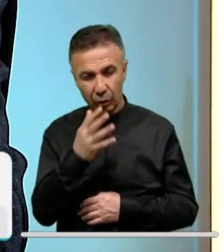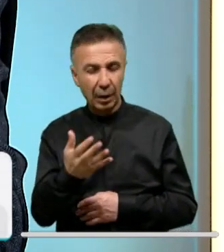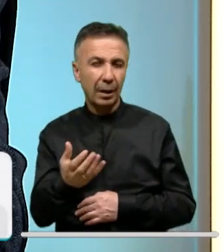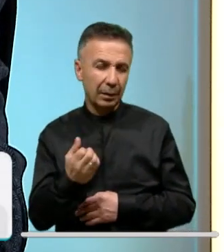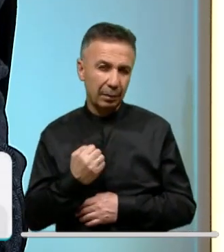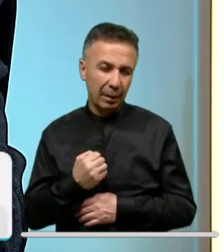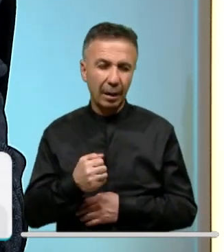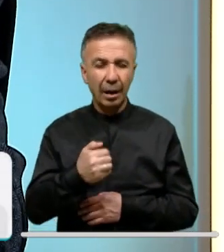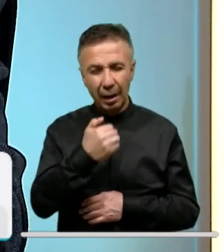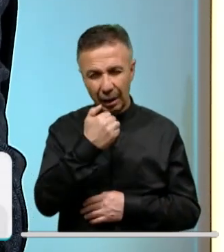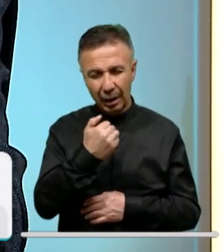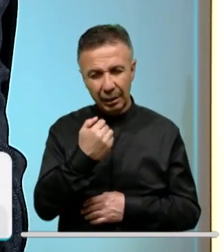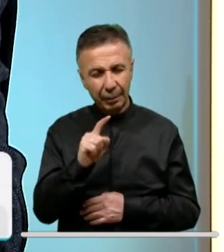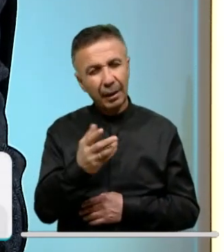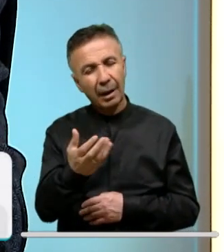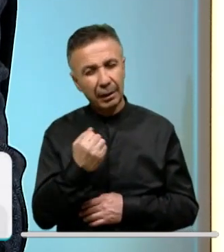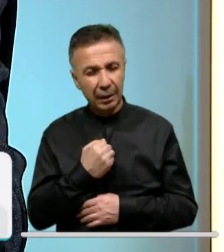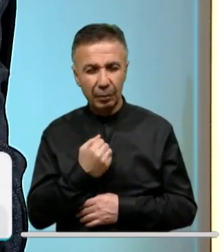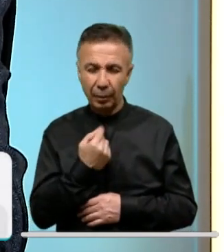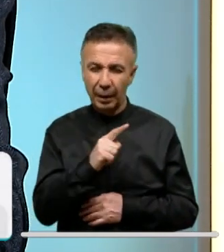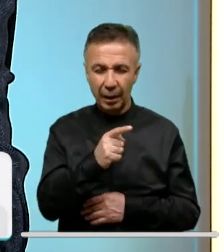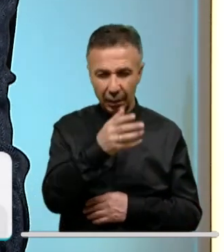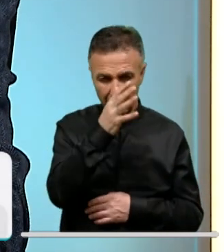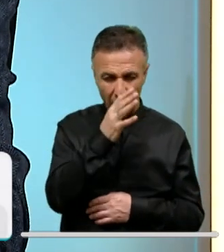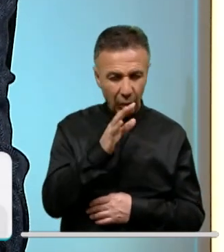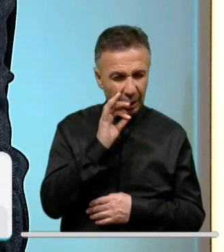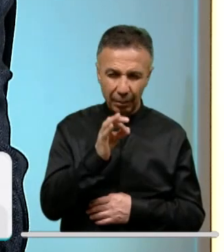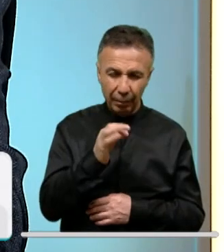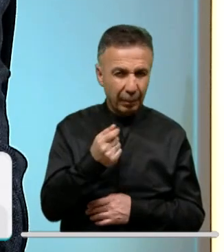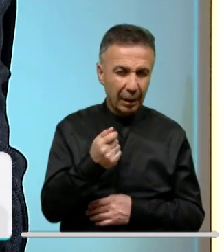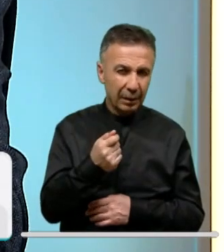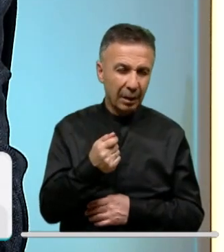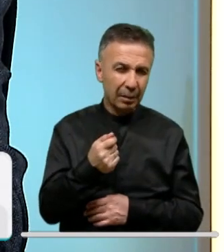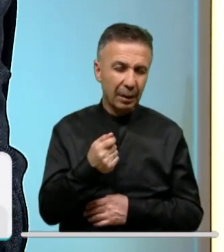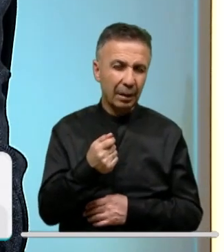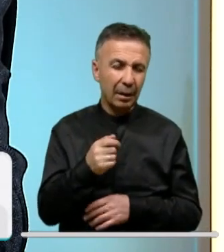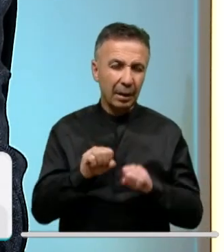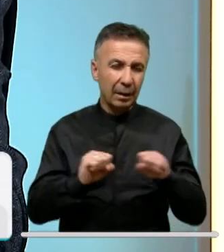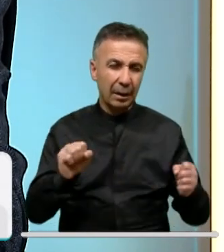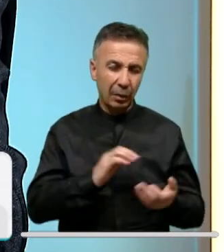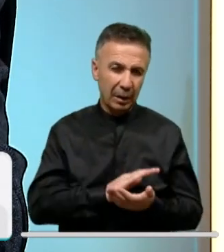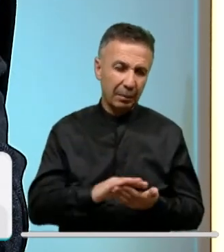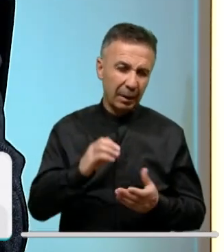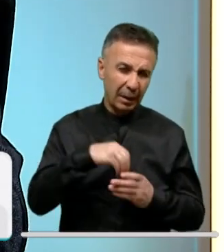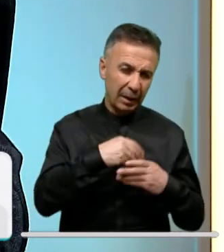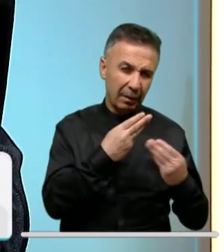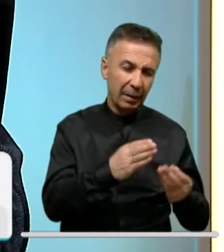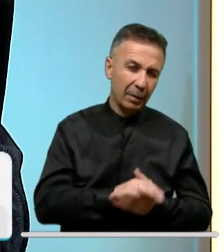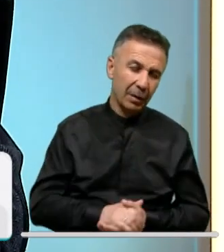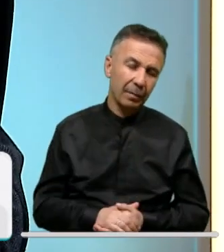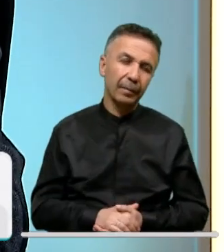lira aldın. Bu 1500 lira ilave aldığın kimin parası? Adam senin hasarını gidermek için vermişti.